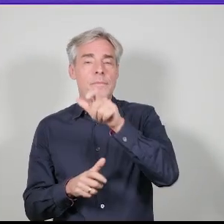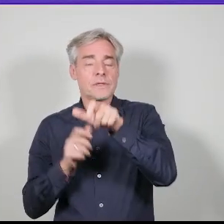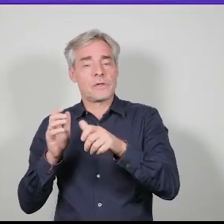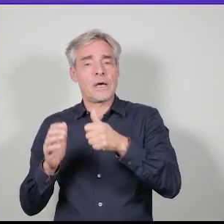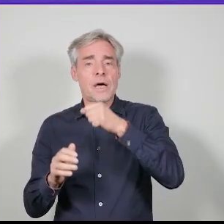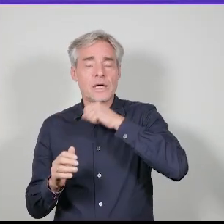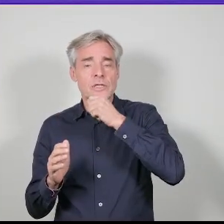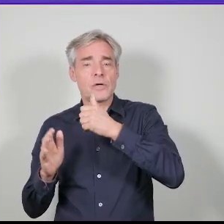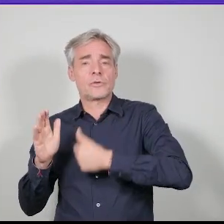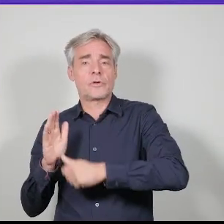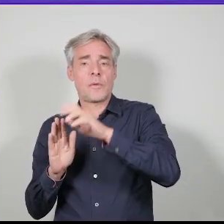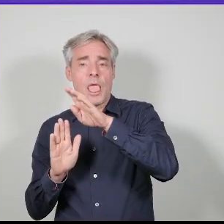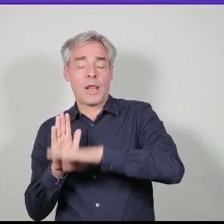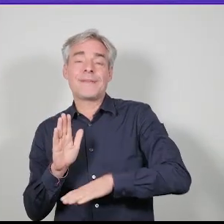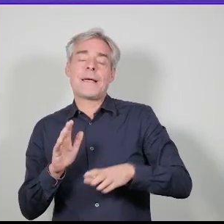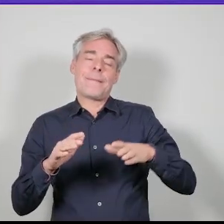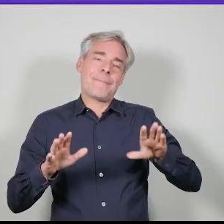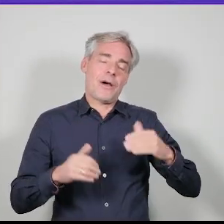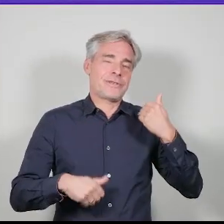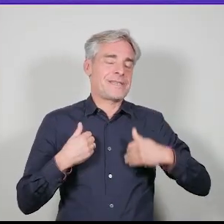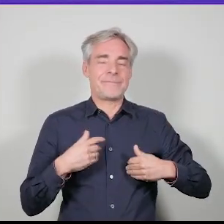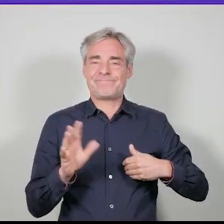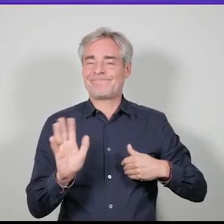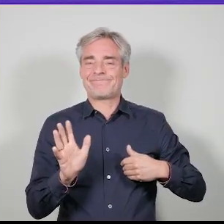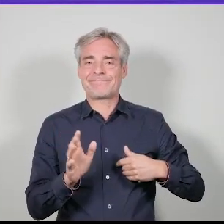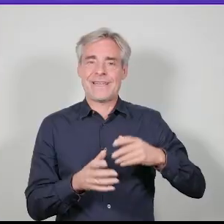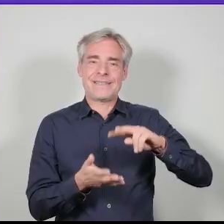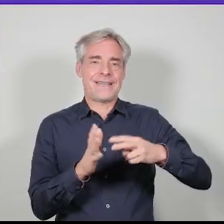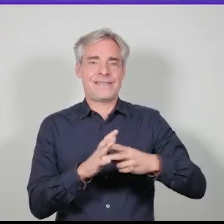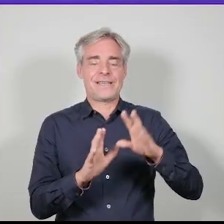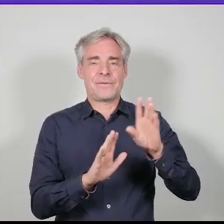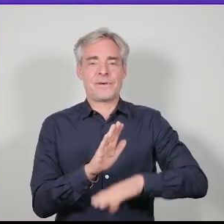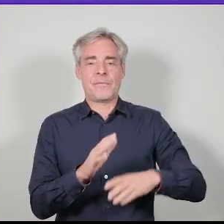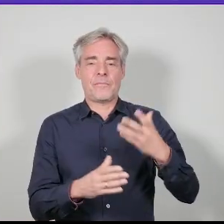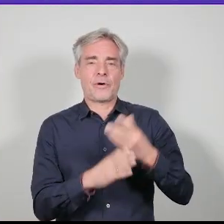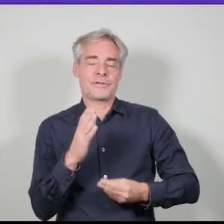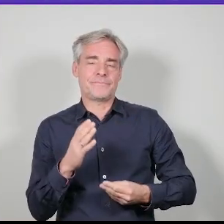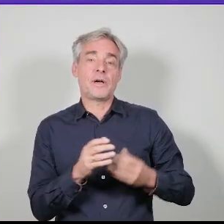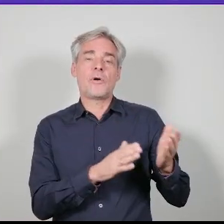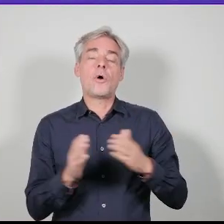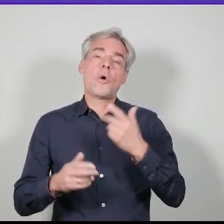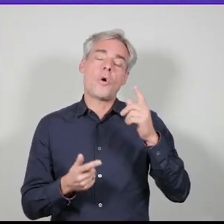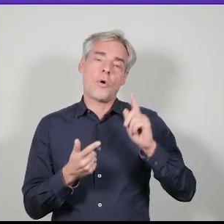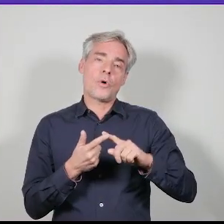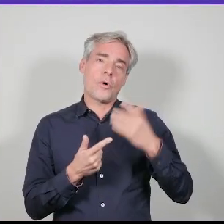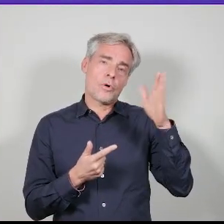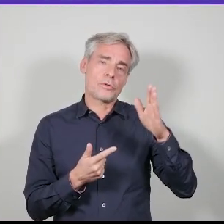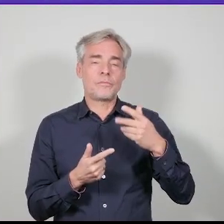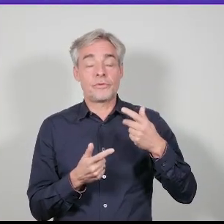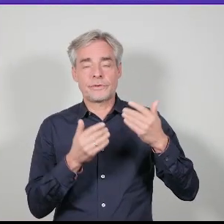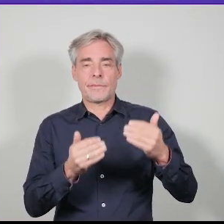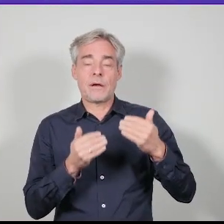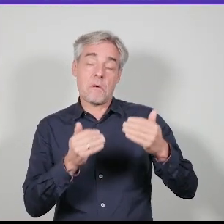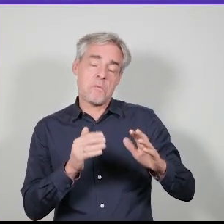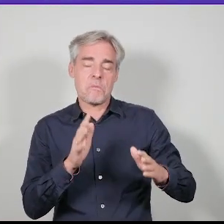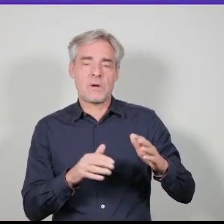âgée. En revanche, sur le handicap, c'est les mêmes personnes qui font ça, mais qui n'ont pas la technicité du point de vue du handicap. Et puis l'autre fonction qui est quand même un peu plus latente, mais qui est